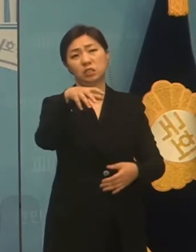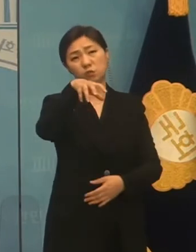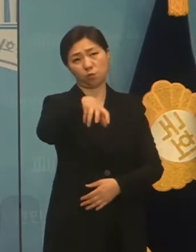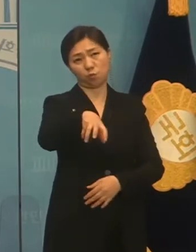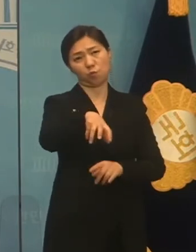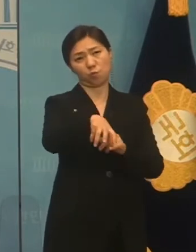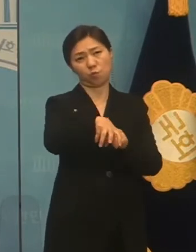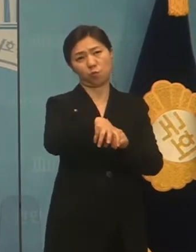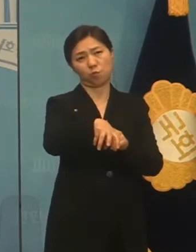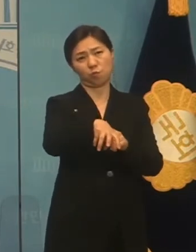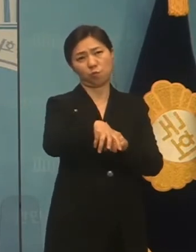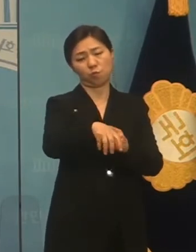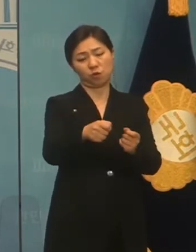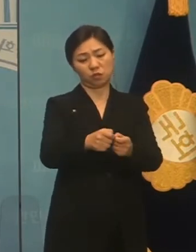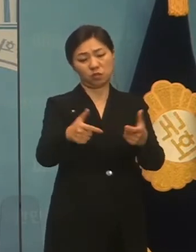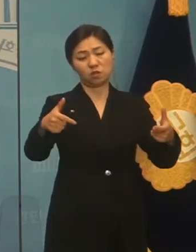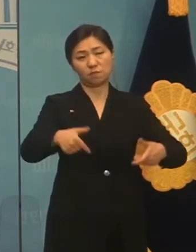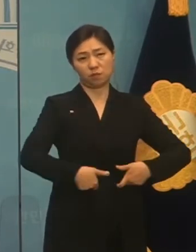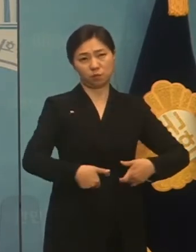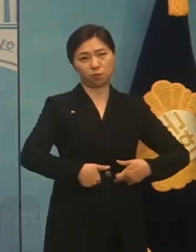합니다.